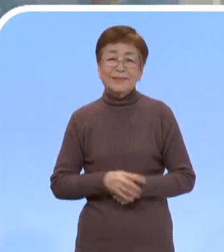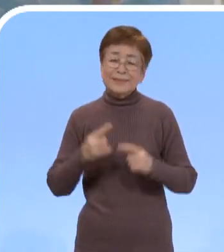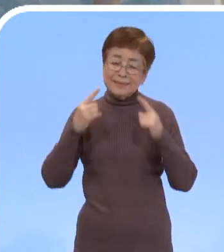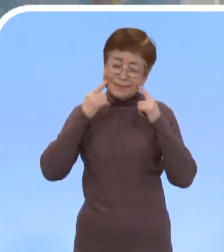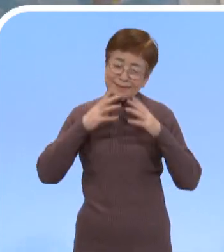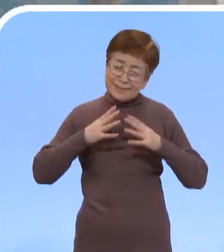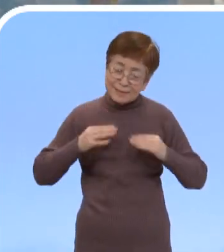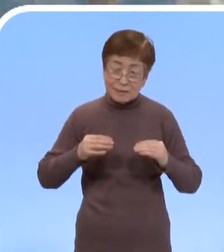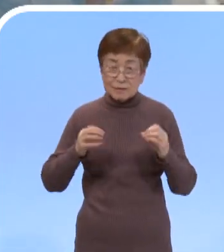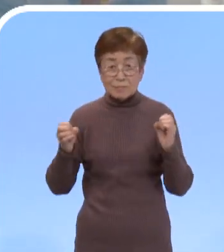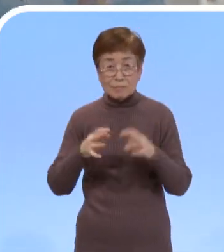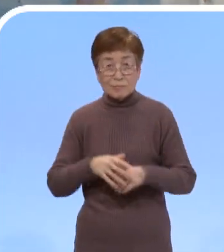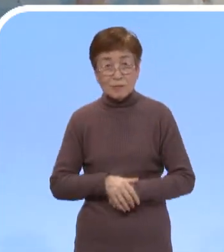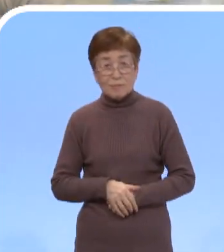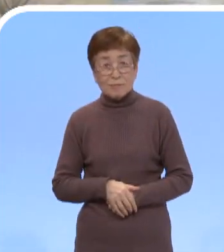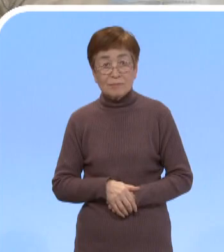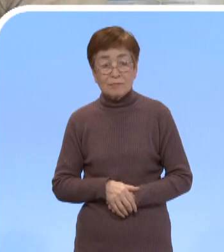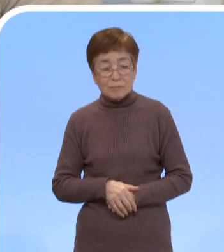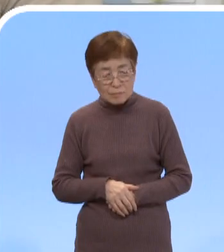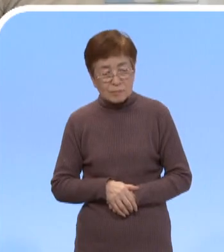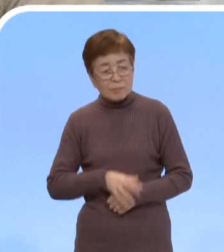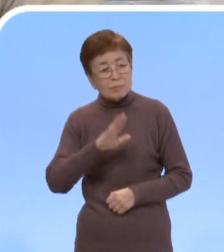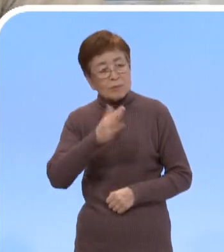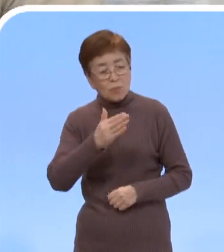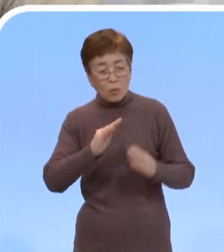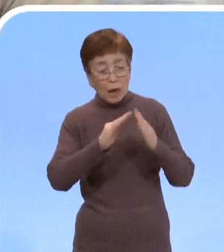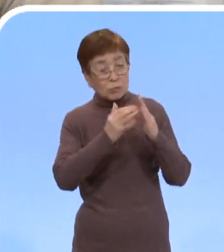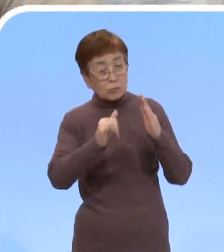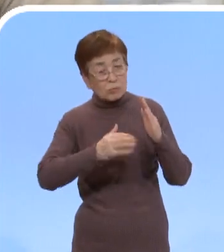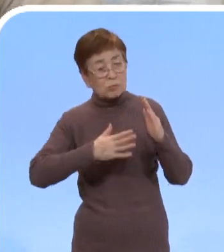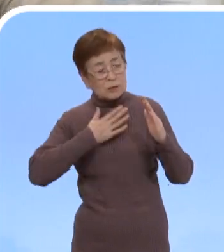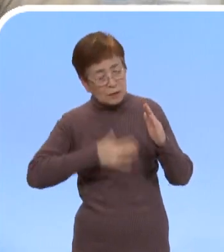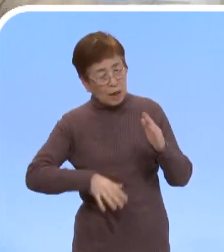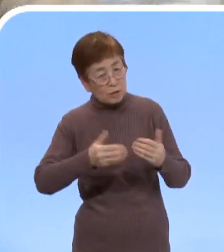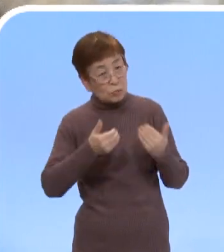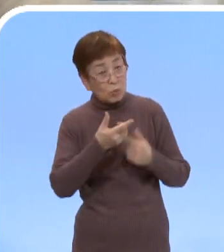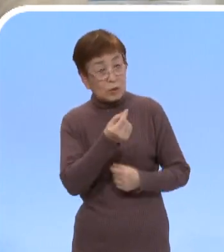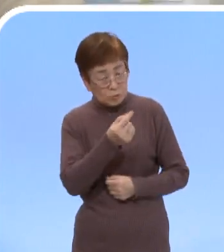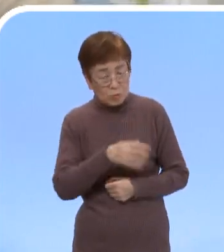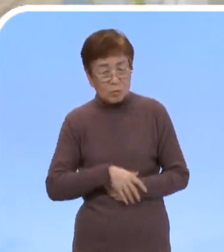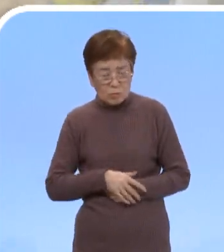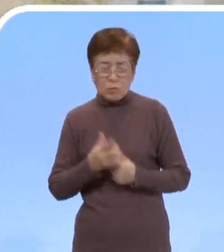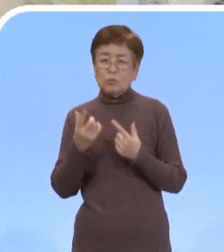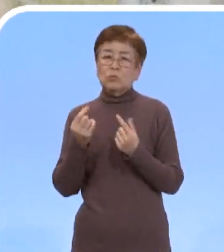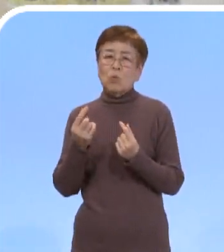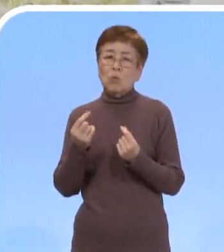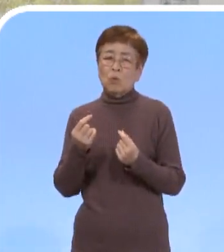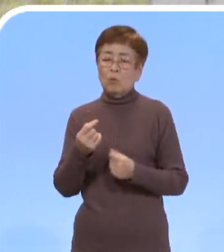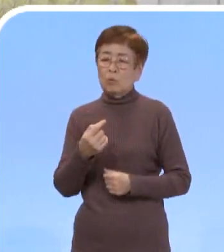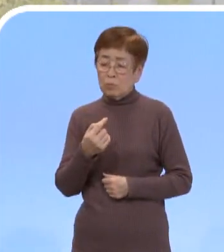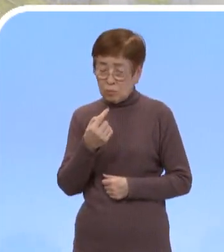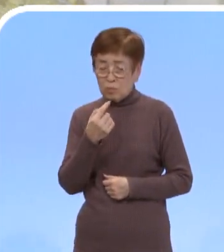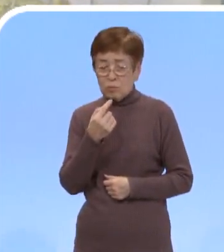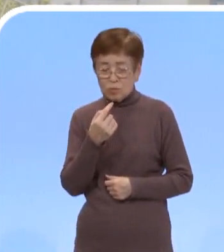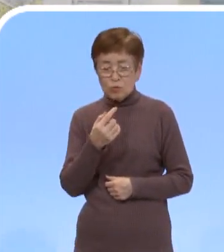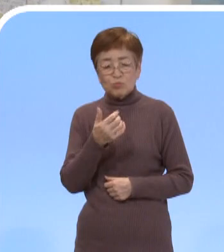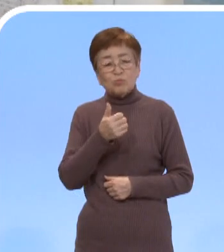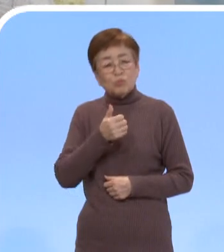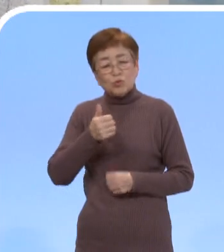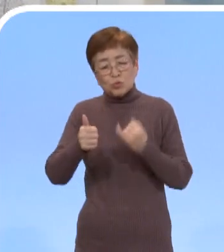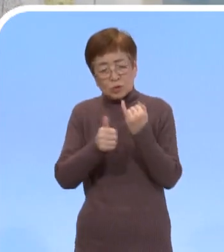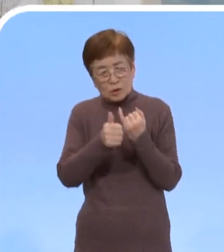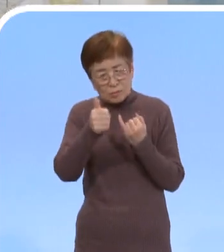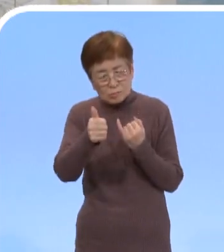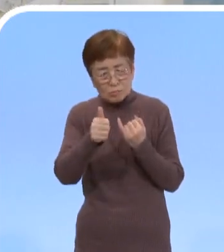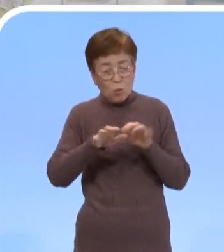ね。和やかに。 ご家族の理解がないとなかなかできない。 もうすごい本当に子供た